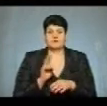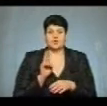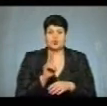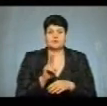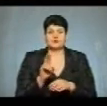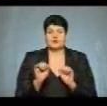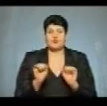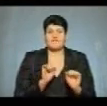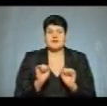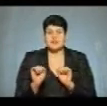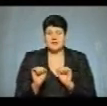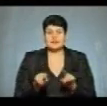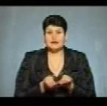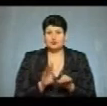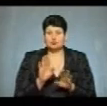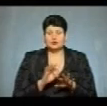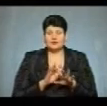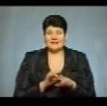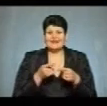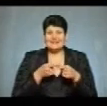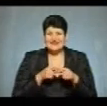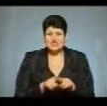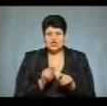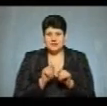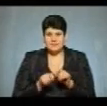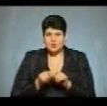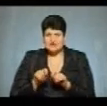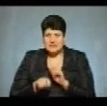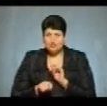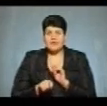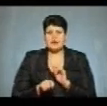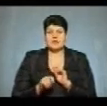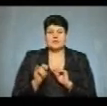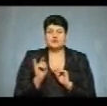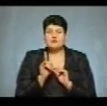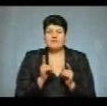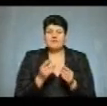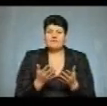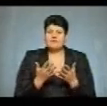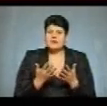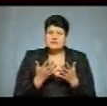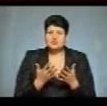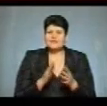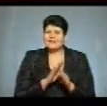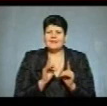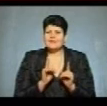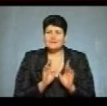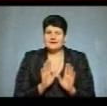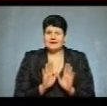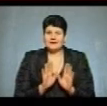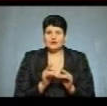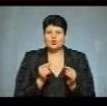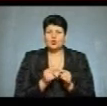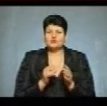тролейбусному управлінні. Також буде проведено технічне розслідування, щоб визначити не тільки